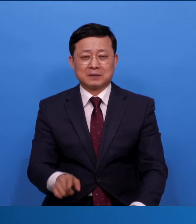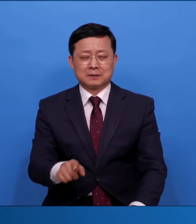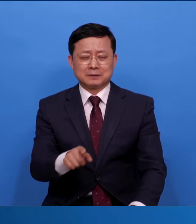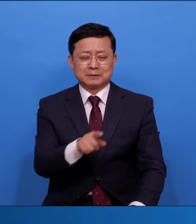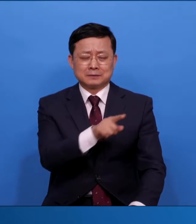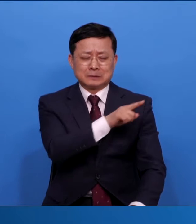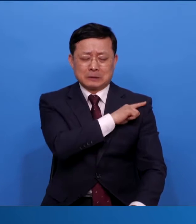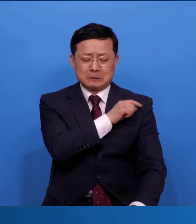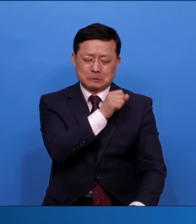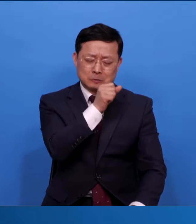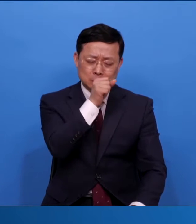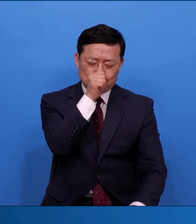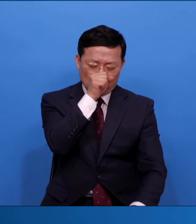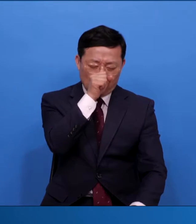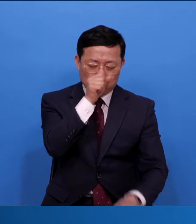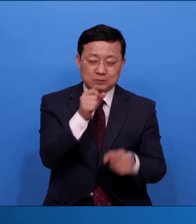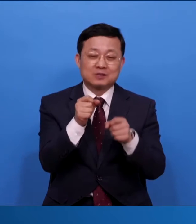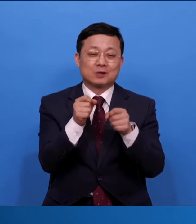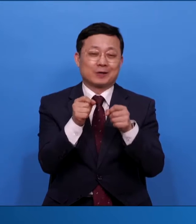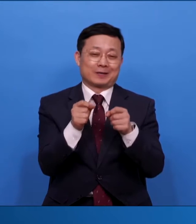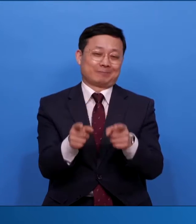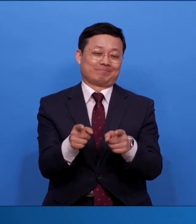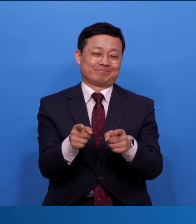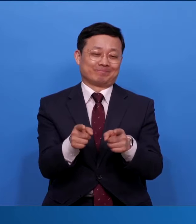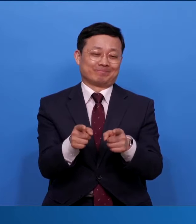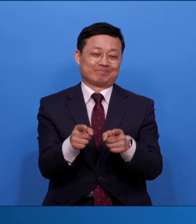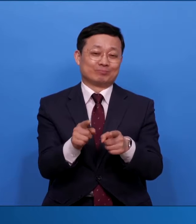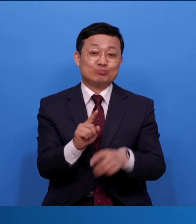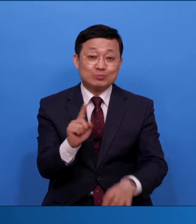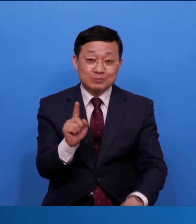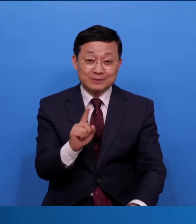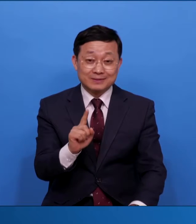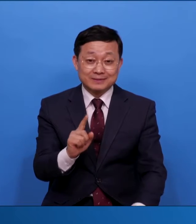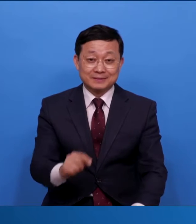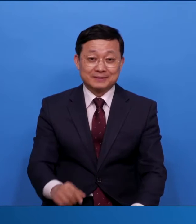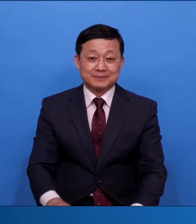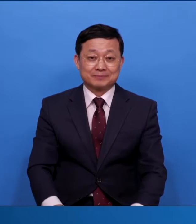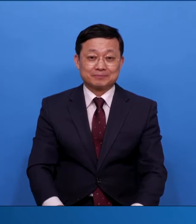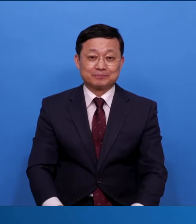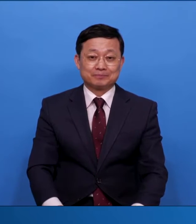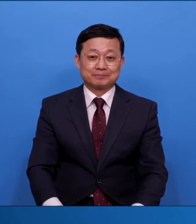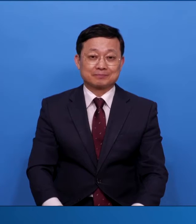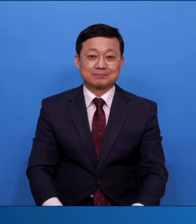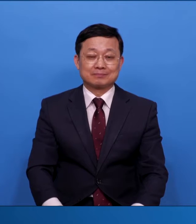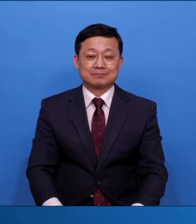최고의 기회입니다. 是最高的机会。 왜냐하니까 为什么？